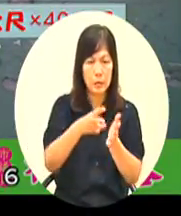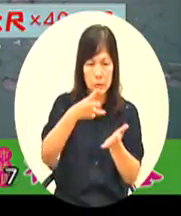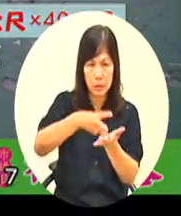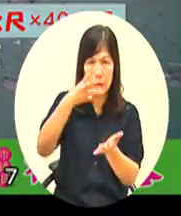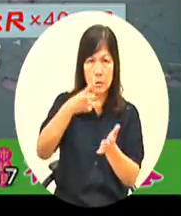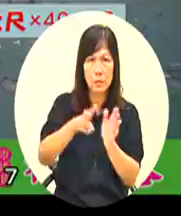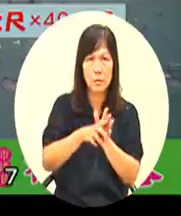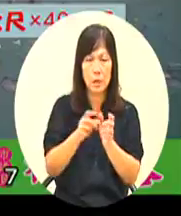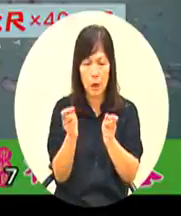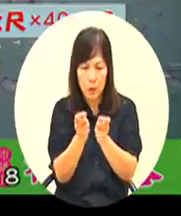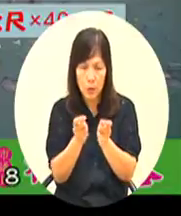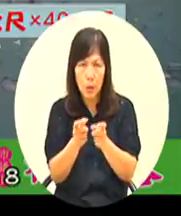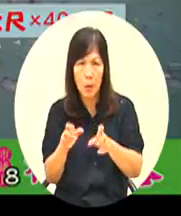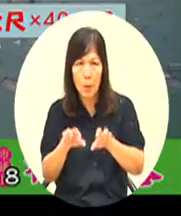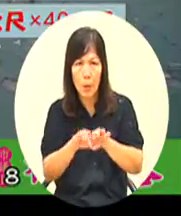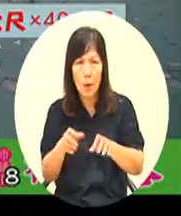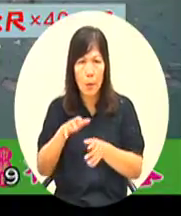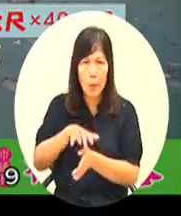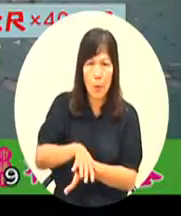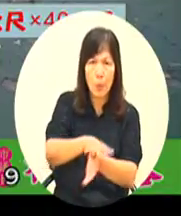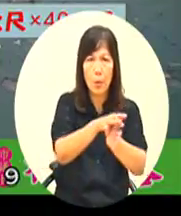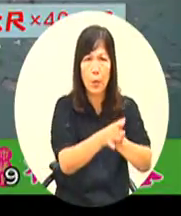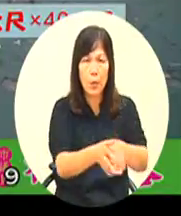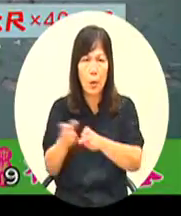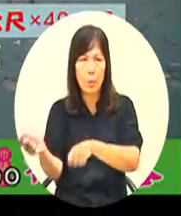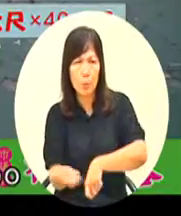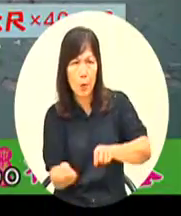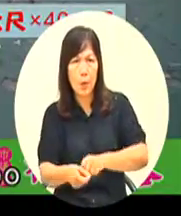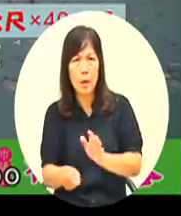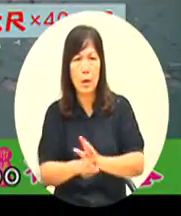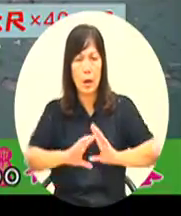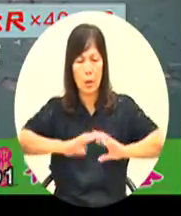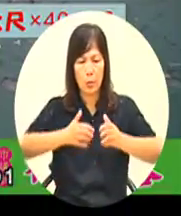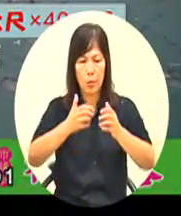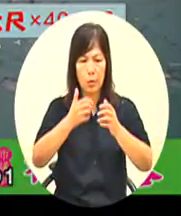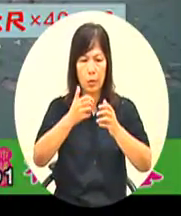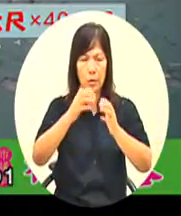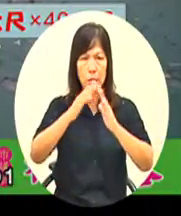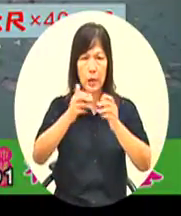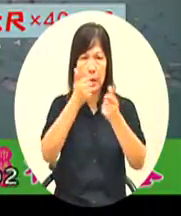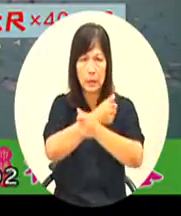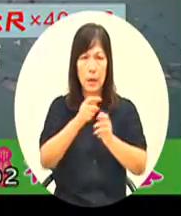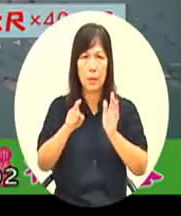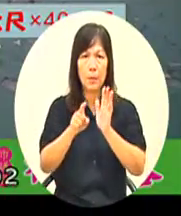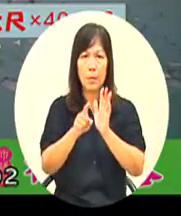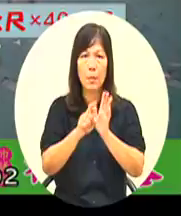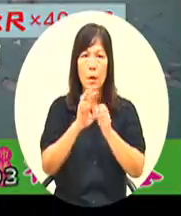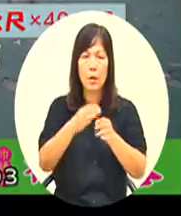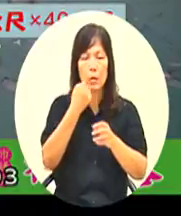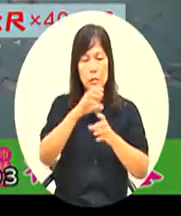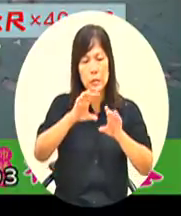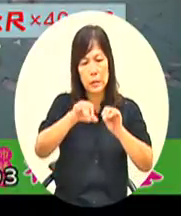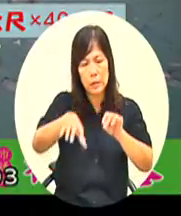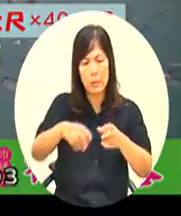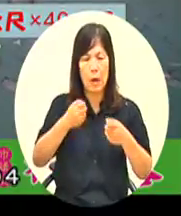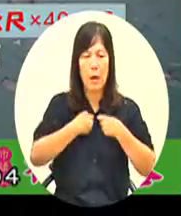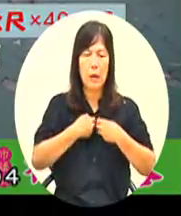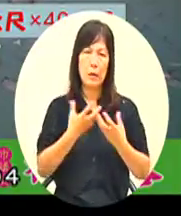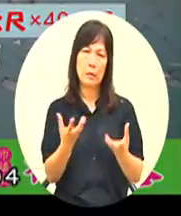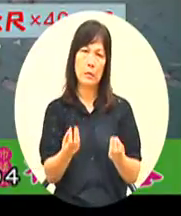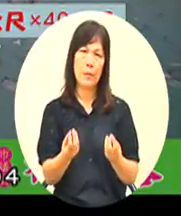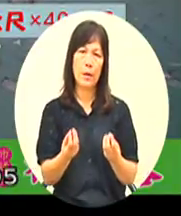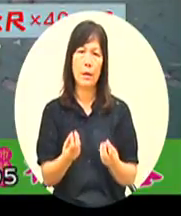短杆并排溜冰曲棍球国家代表队，但是我们却没有这个啊短杆